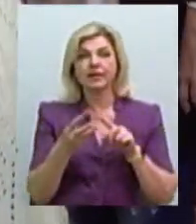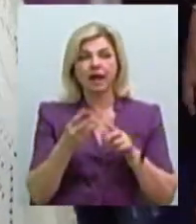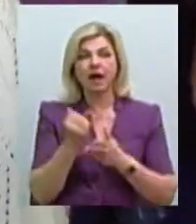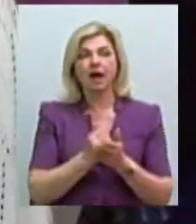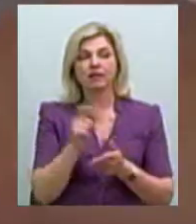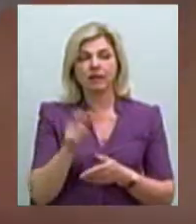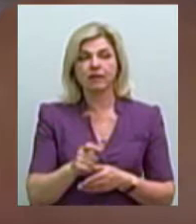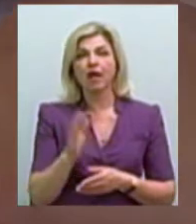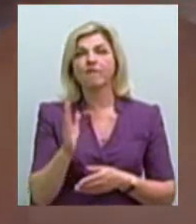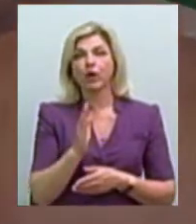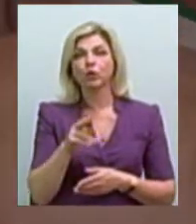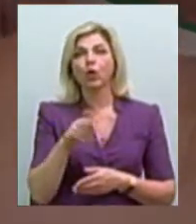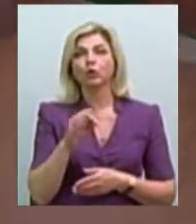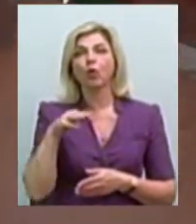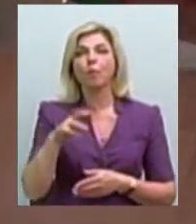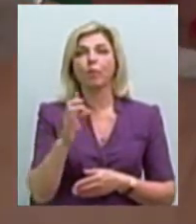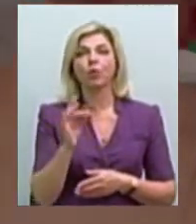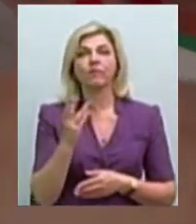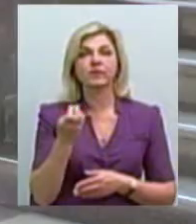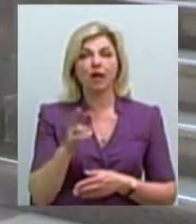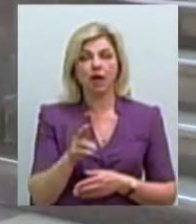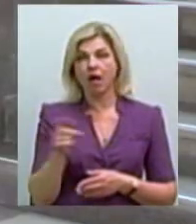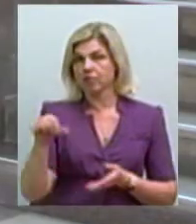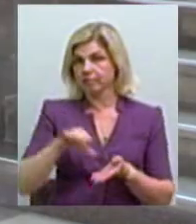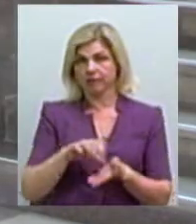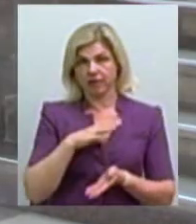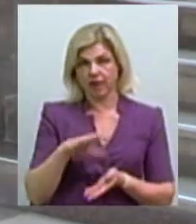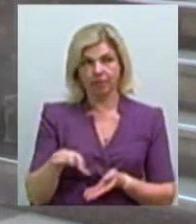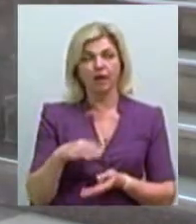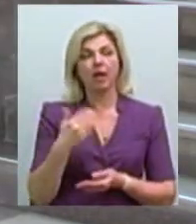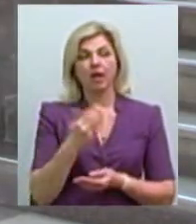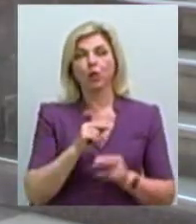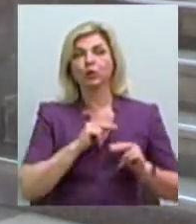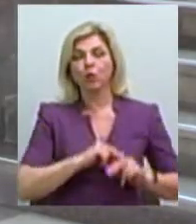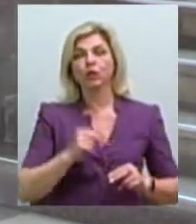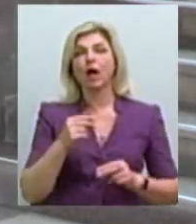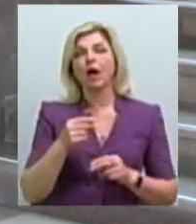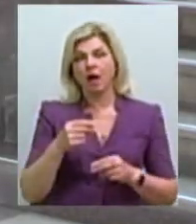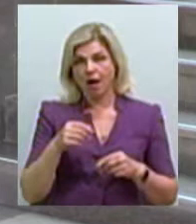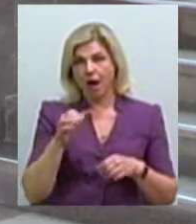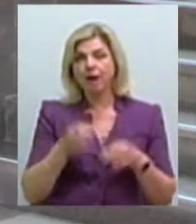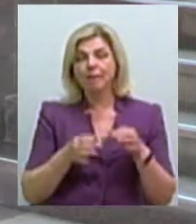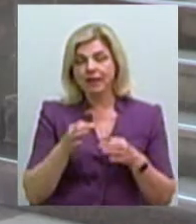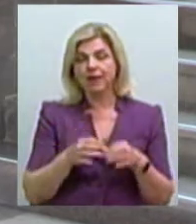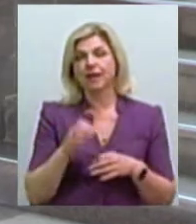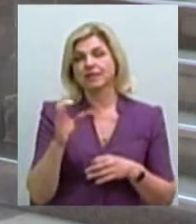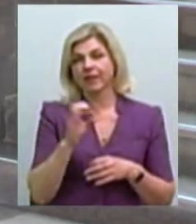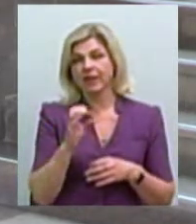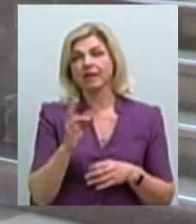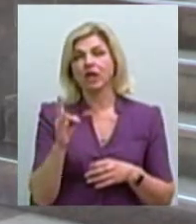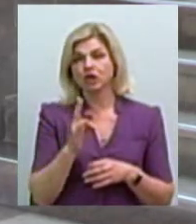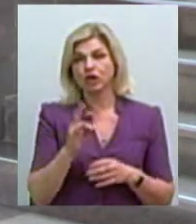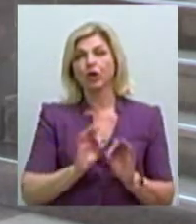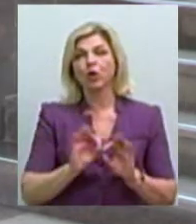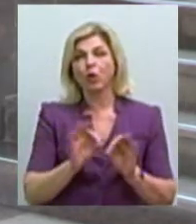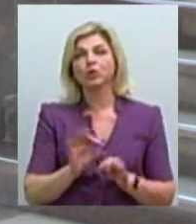була Вікторія Домбровська. Вона не взяла участі в зустрічі. Трудовий арбітр Національної служби посередництва і примирення Світлана Начинова розповіла